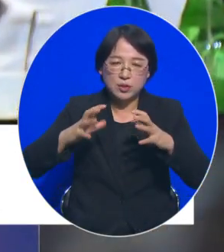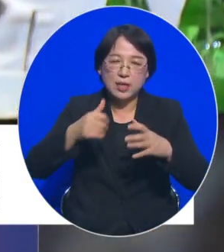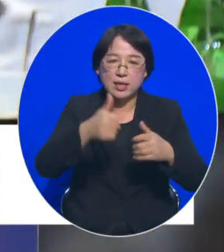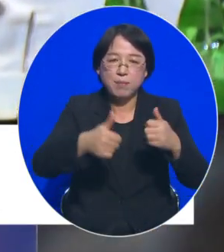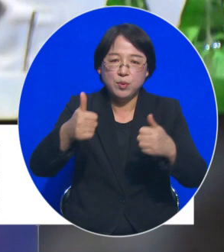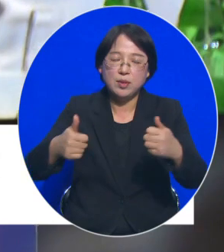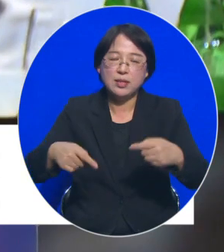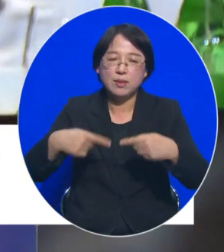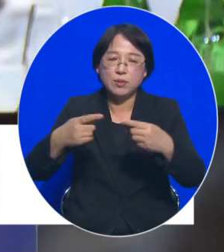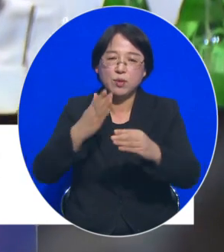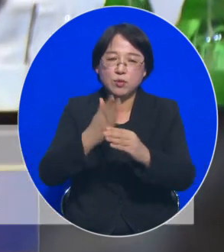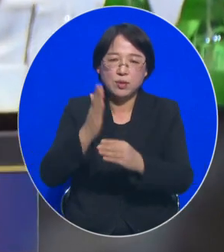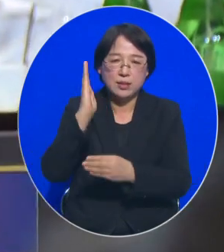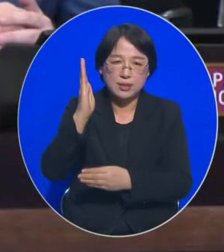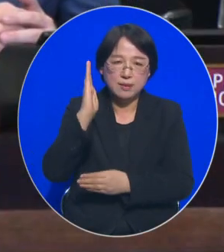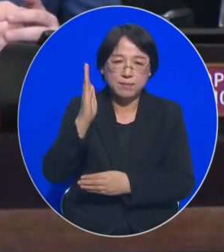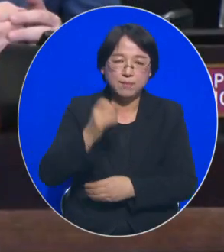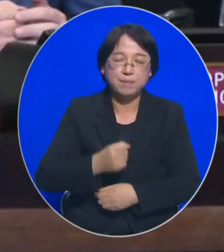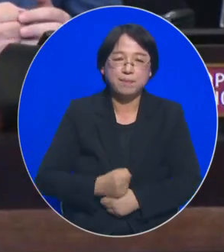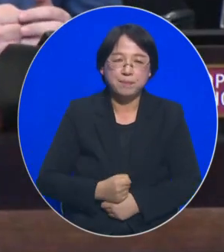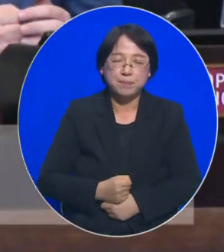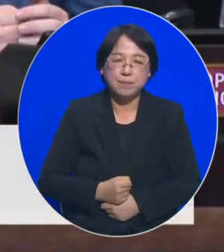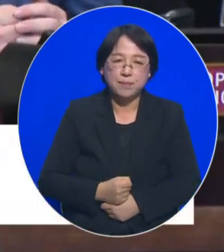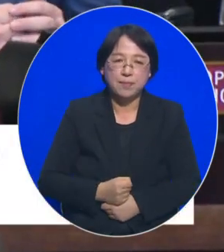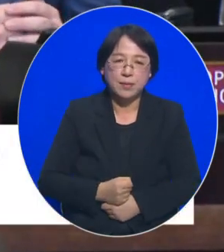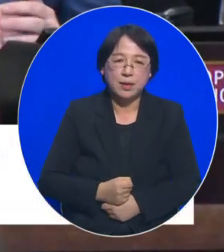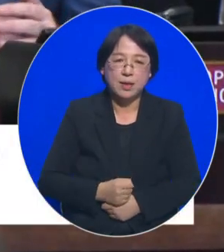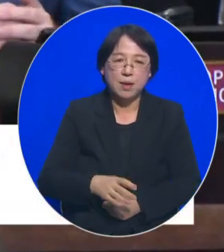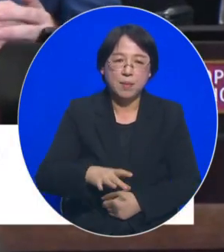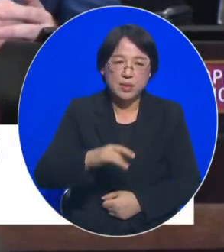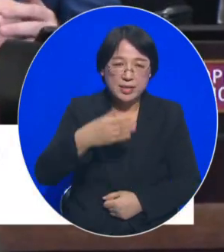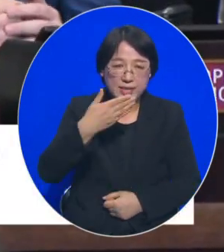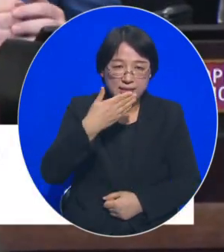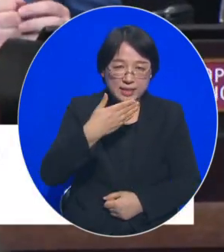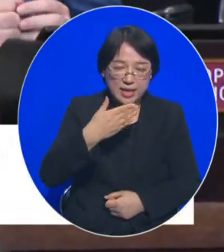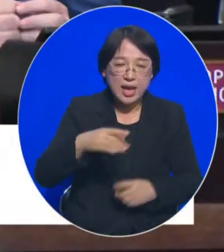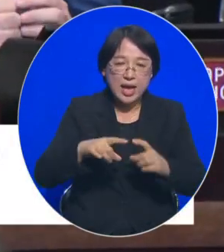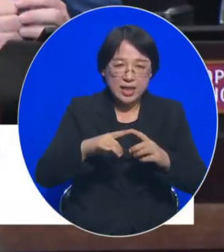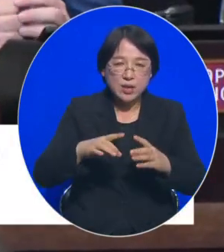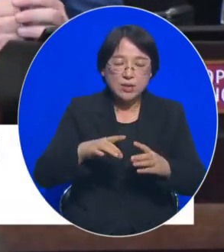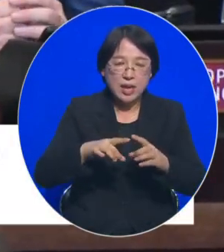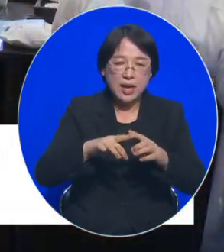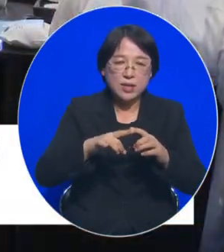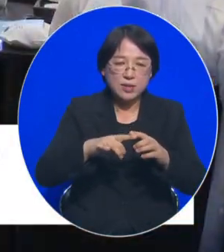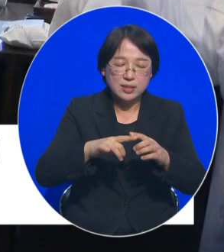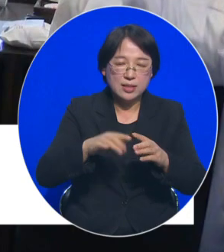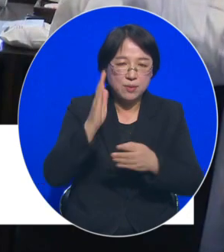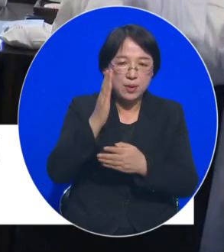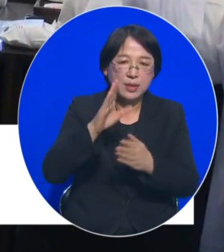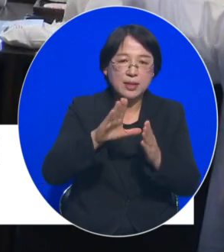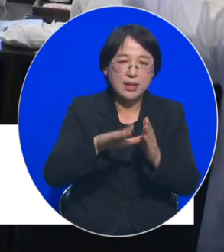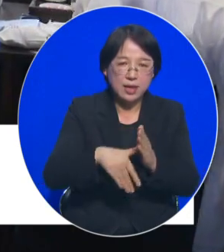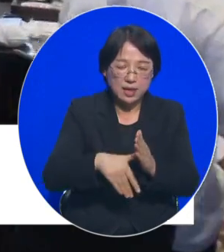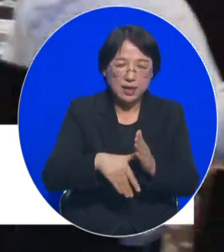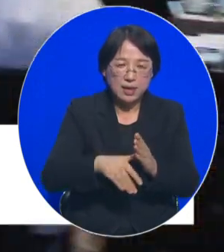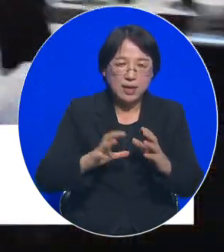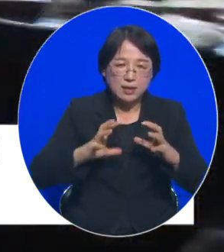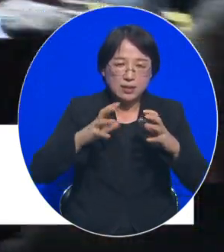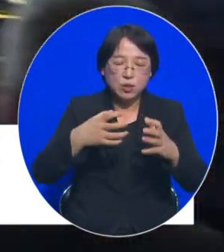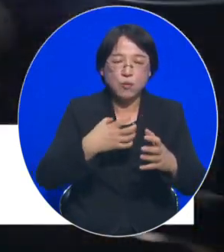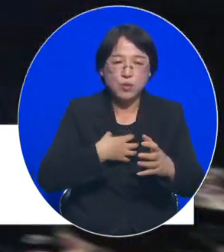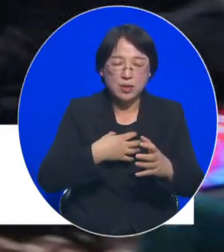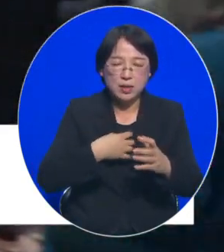세션 연설에 나섰습니다 윤 대통령은 먼저 식량 에너지안보 세션에서 글로벌 식량 에너지 위기를